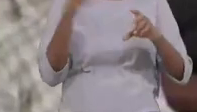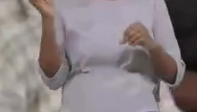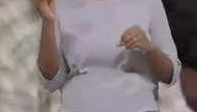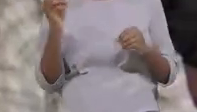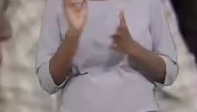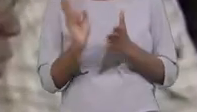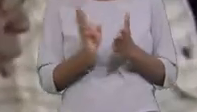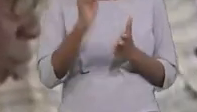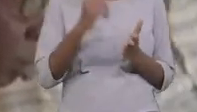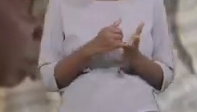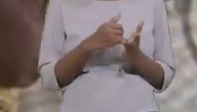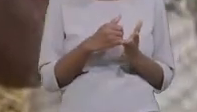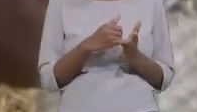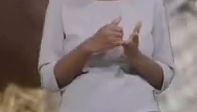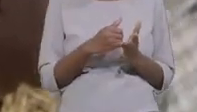Sortez donc.